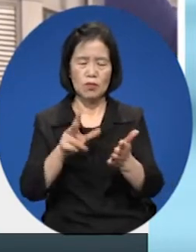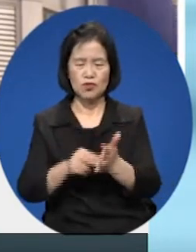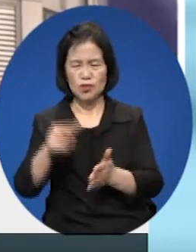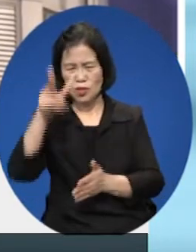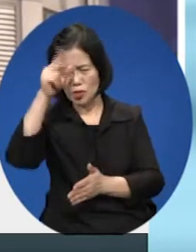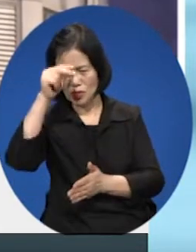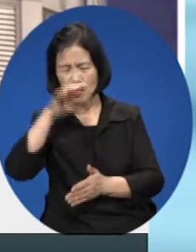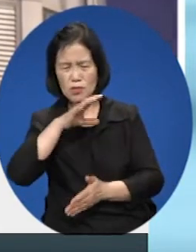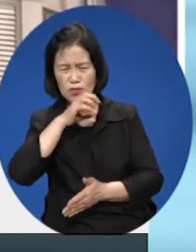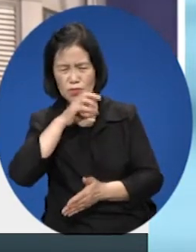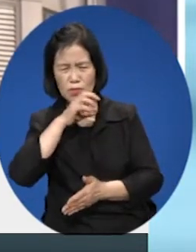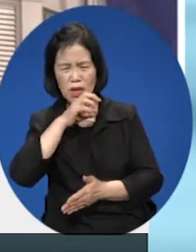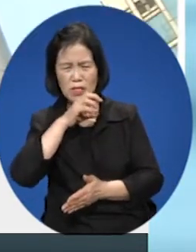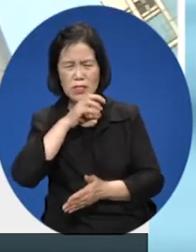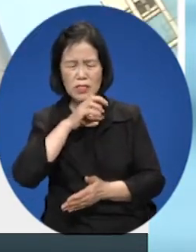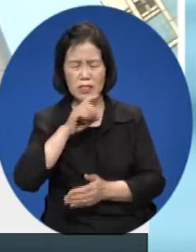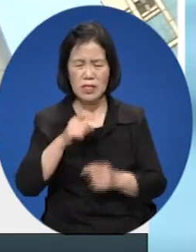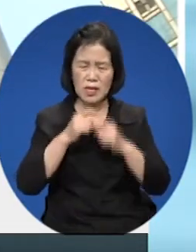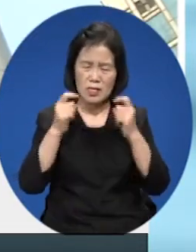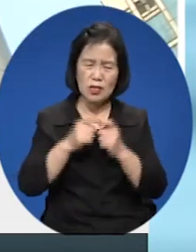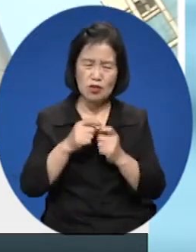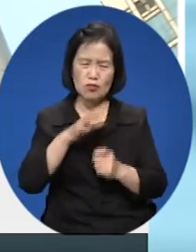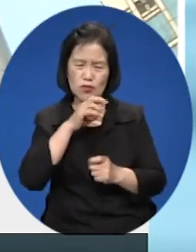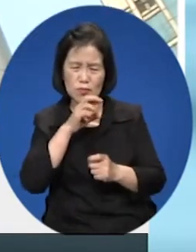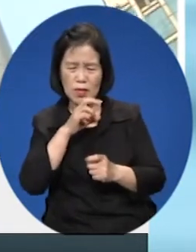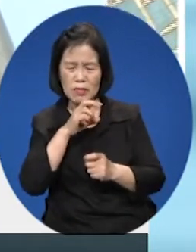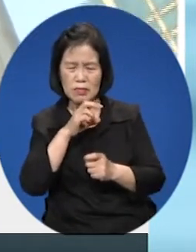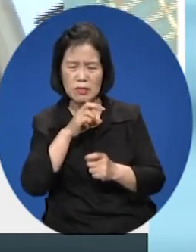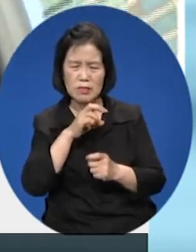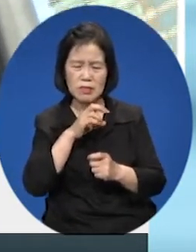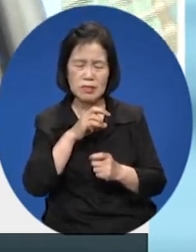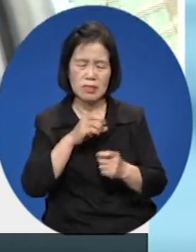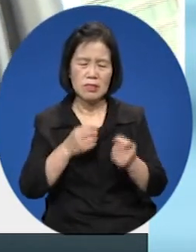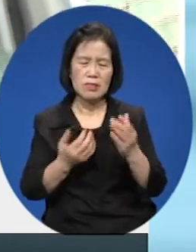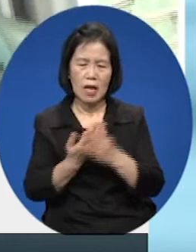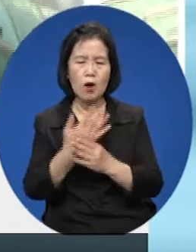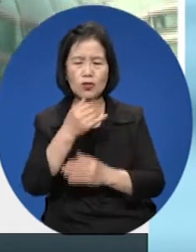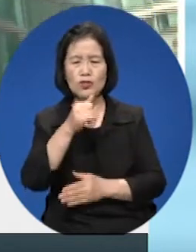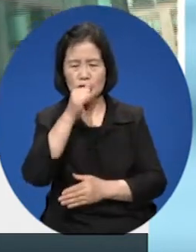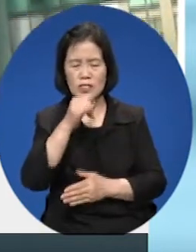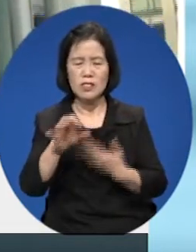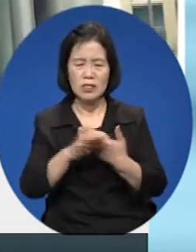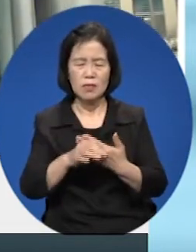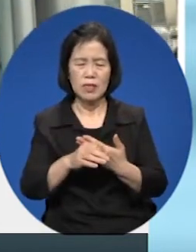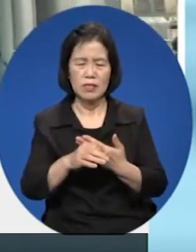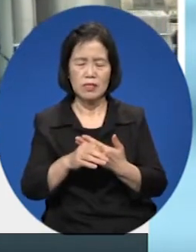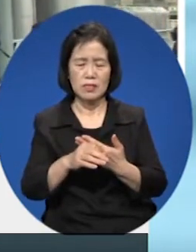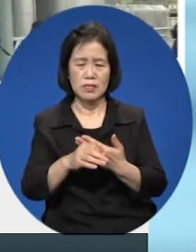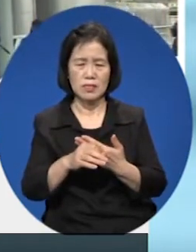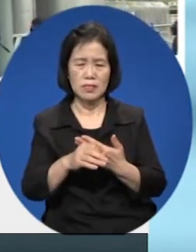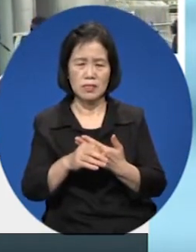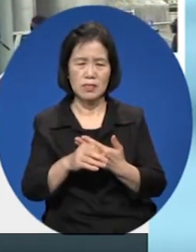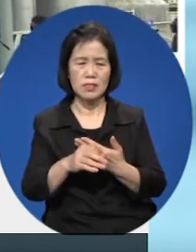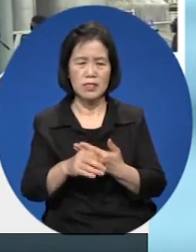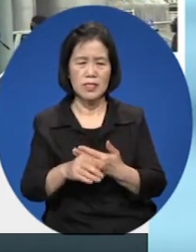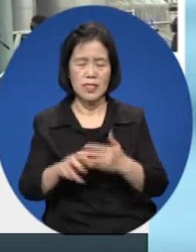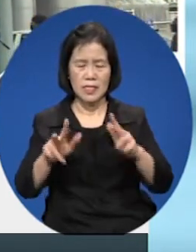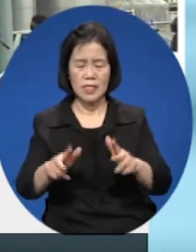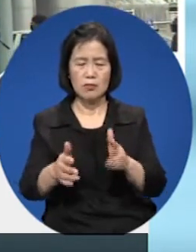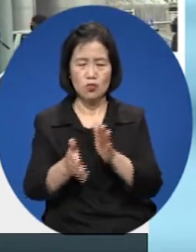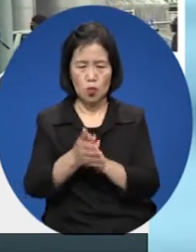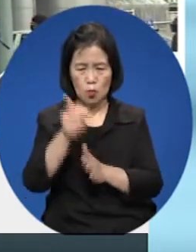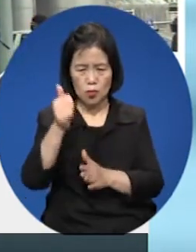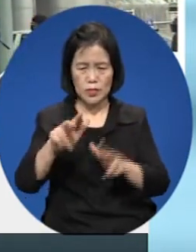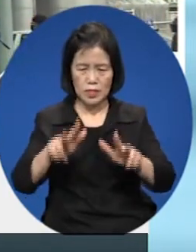저렇게 물론 뭐 개별적으로 개인적으로 불만을 표시할 수 있겠죠 그러나 이것 자체를 바꿀 신상은 아니고 국가 수사본부는 지금 주어진